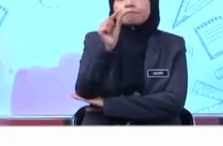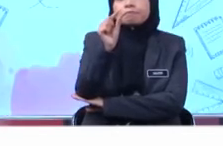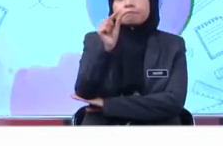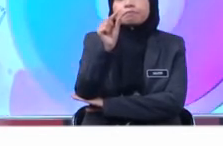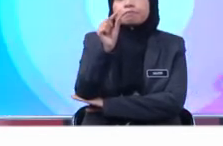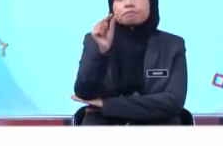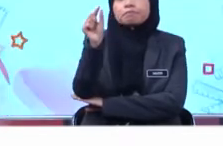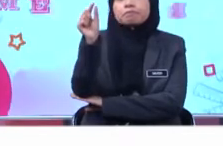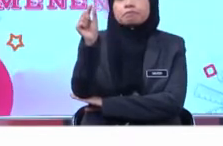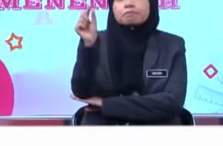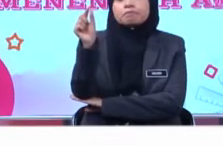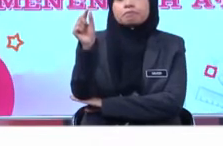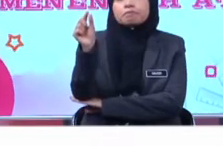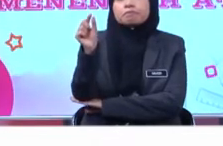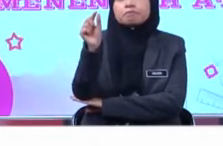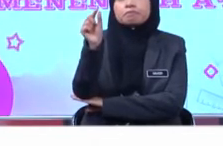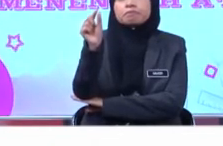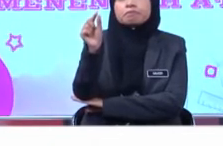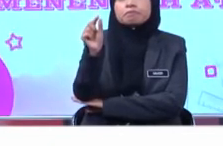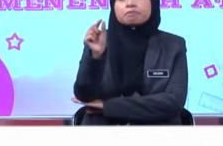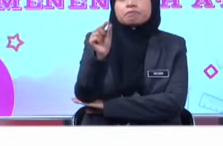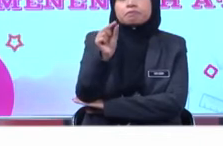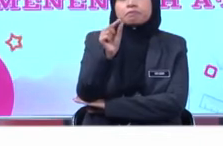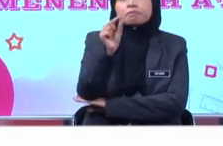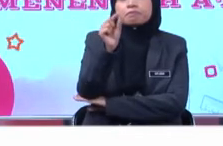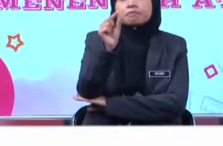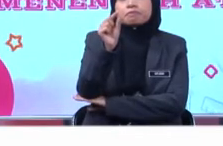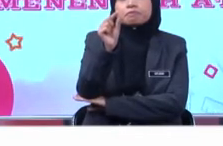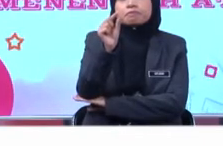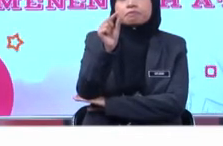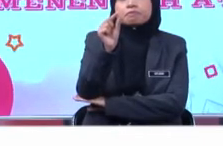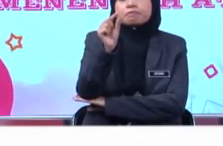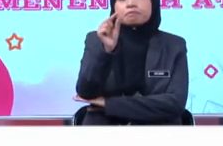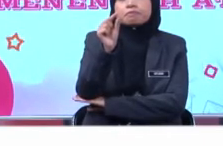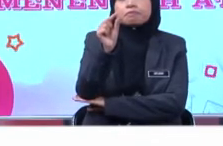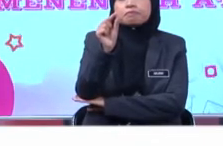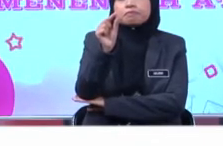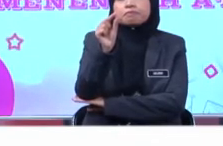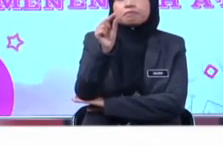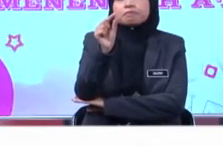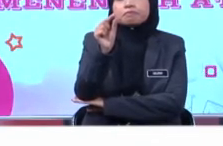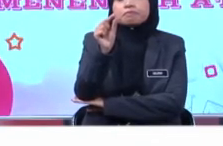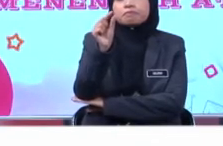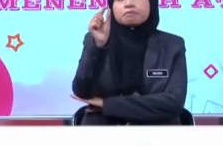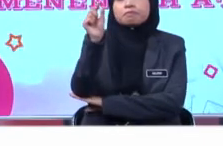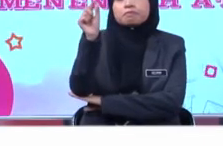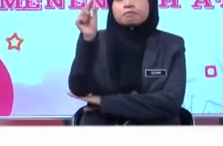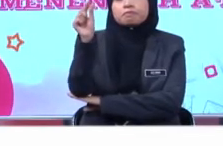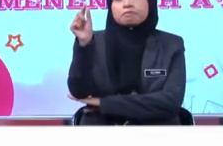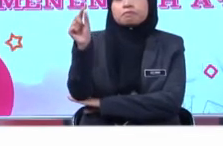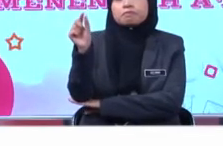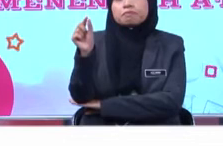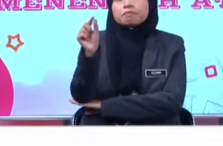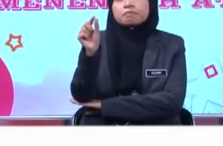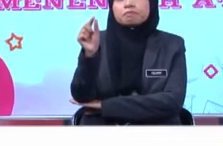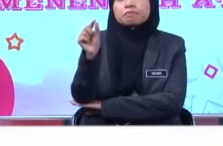the earth weh tubedu way itu Bedu